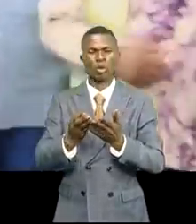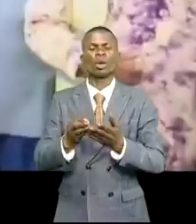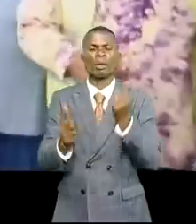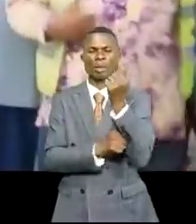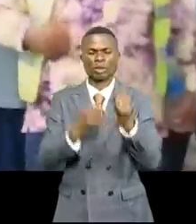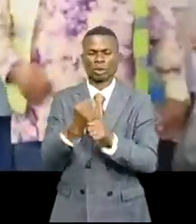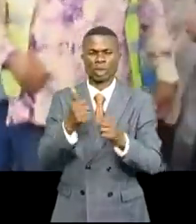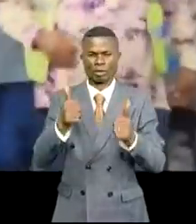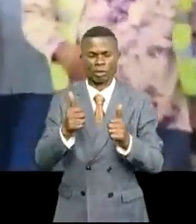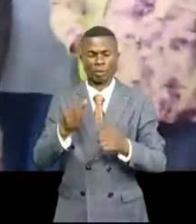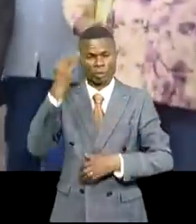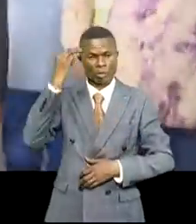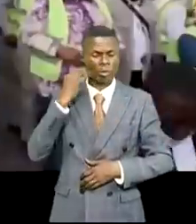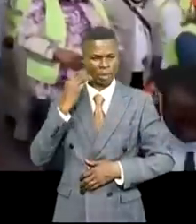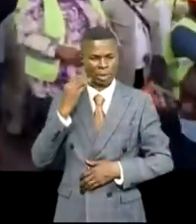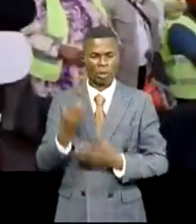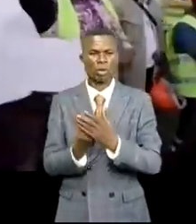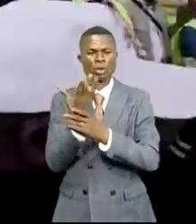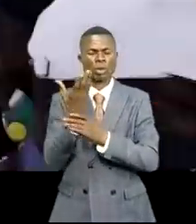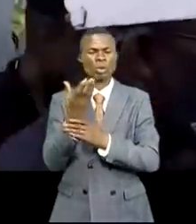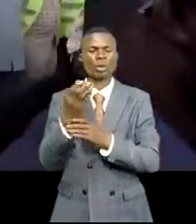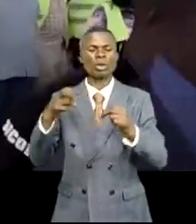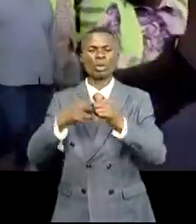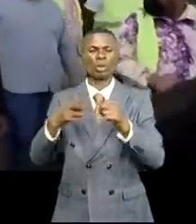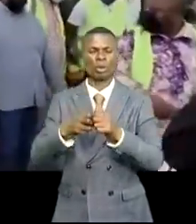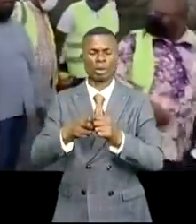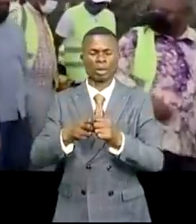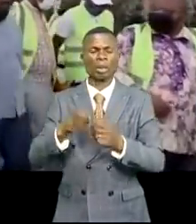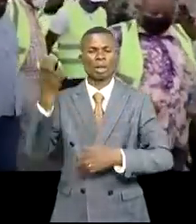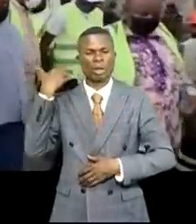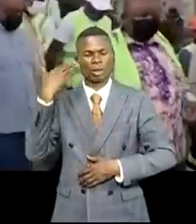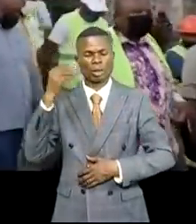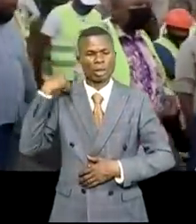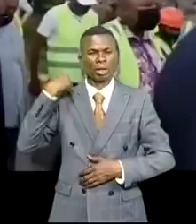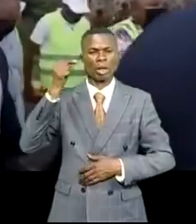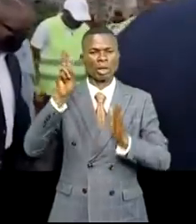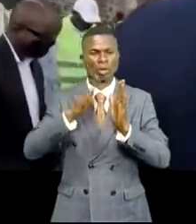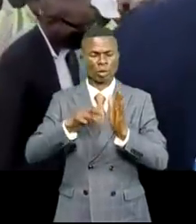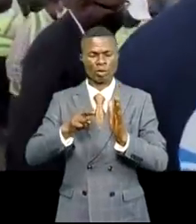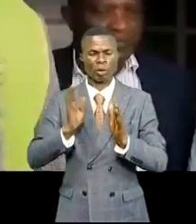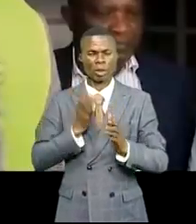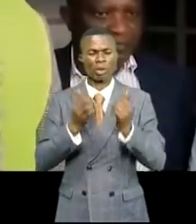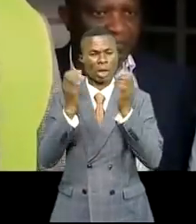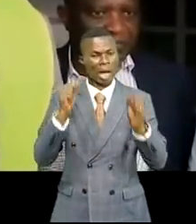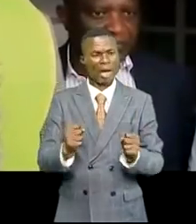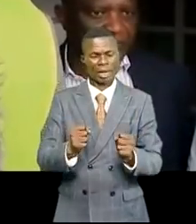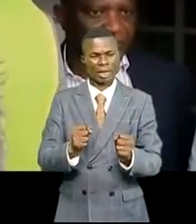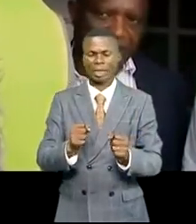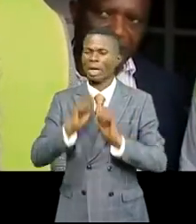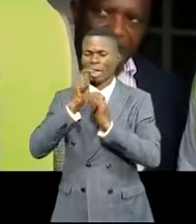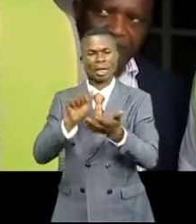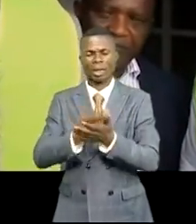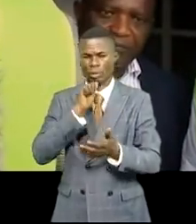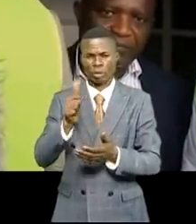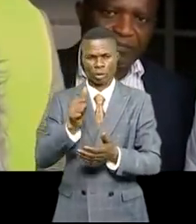des ressources hydrauliques et électricité, le gouvernement de la République ne va pas s'arrêter là. C'était un